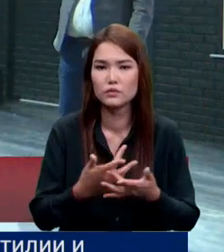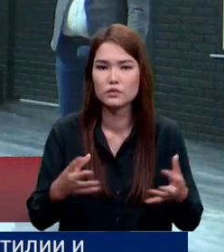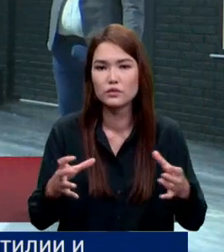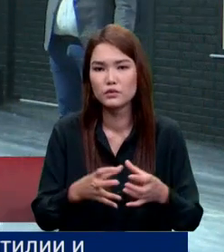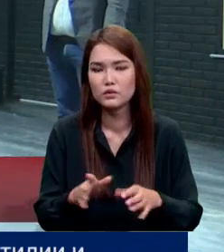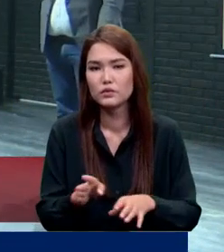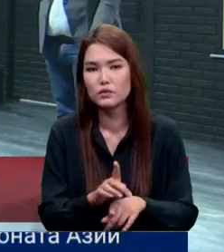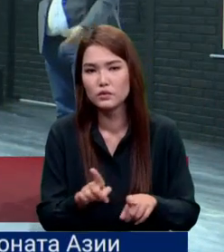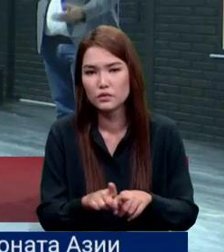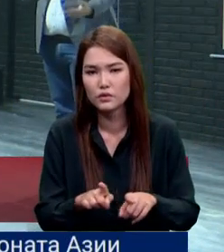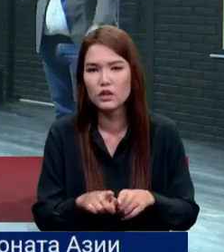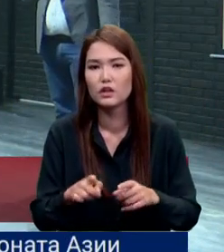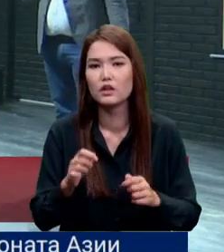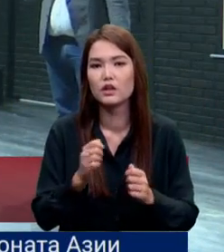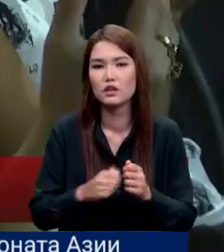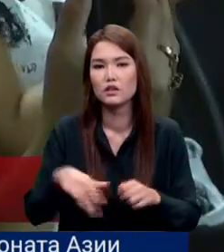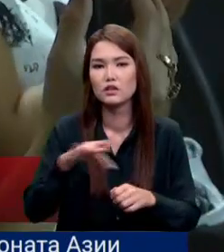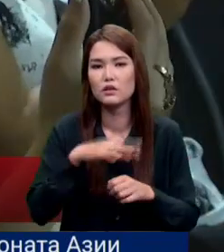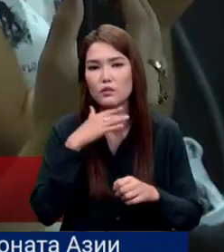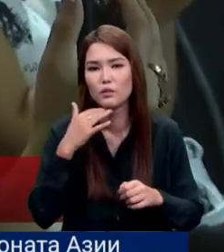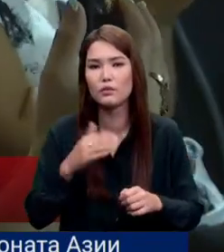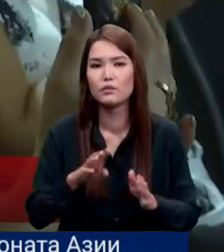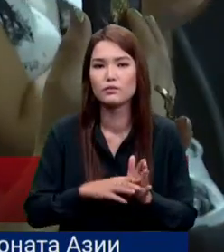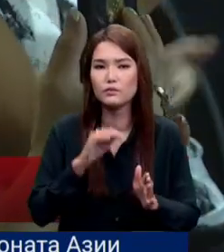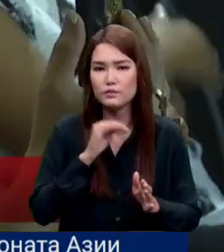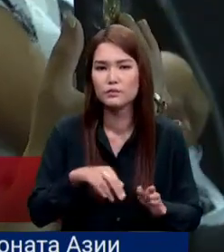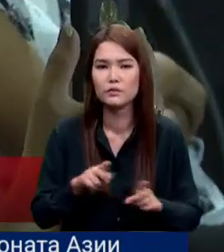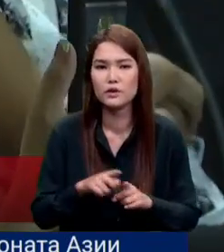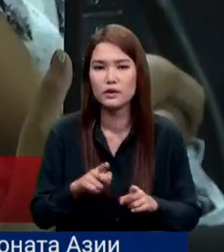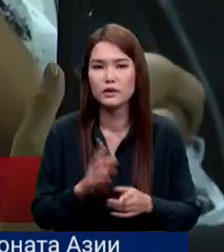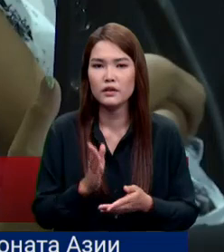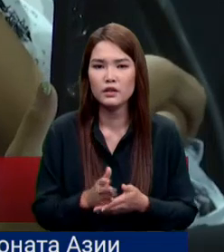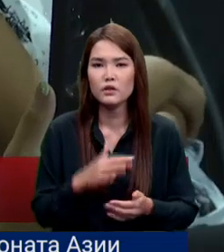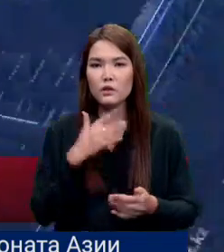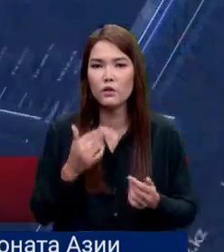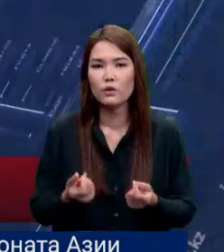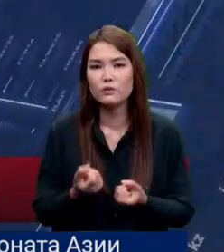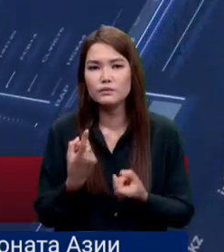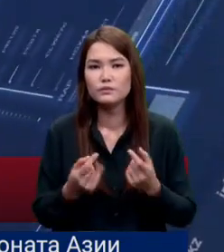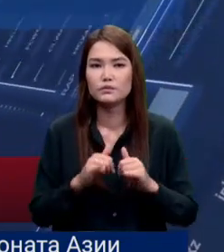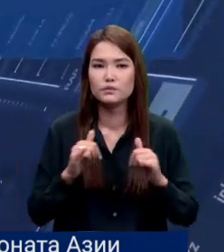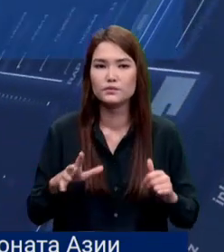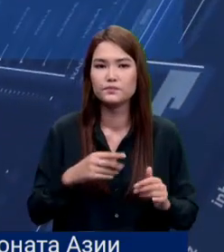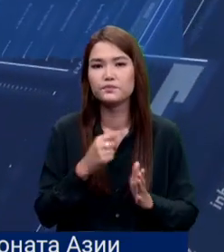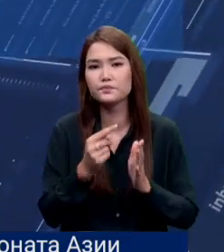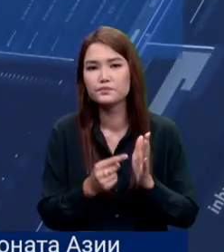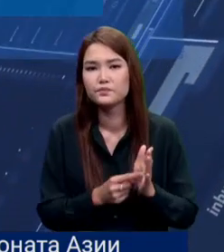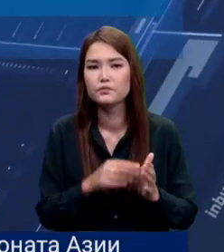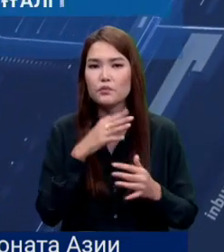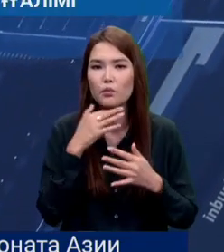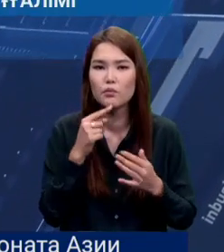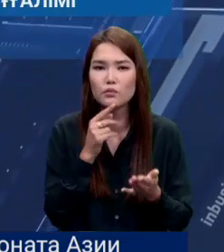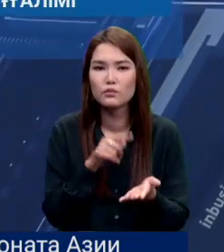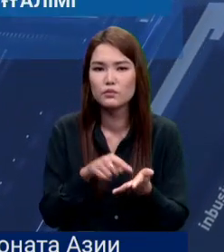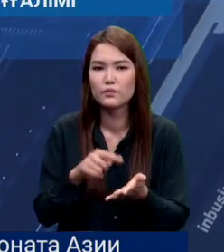көмегімен еліміздегі сұранысқа ие топ 10 мамандықтың тізімі жасалды. Тізімді экраннан көріп отырсыздар. Көшбасшы мамандықтар